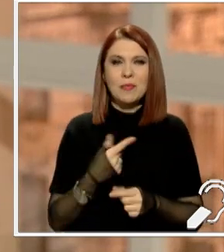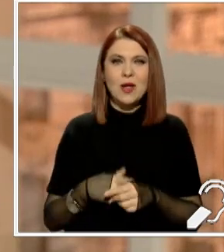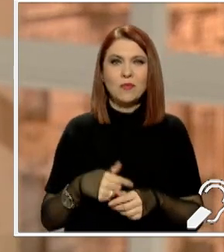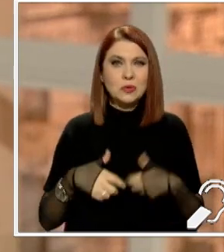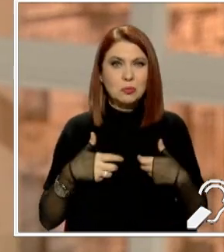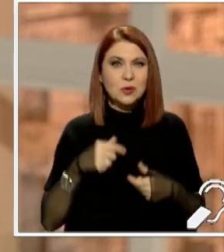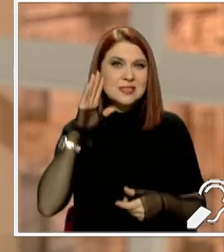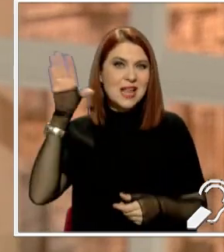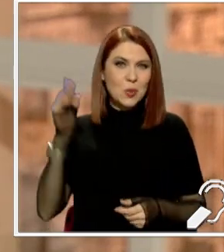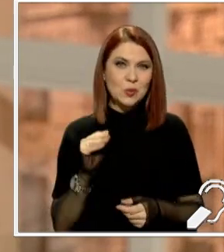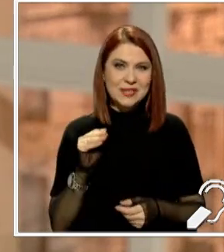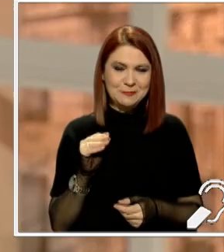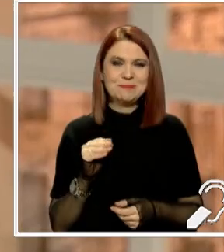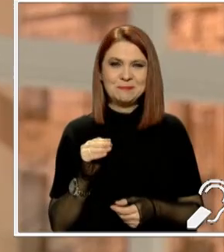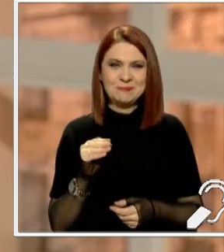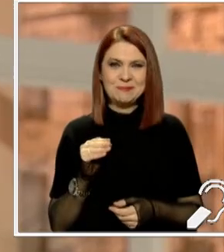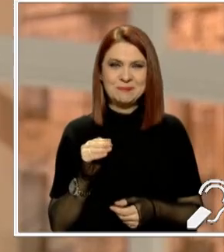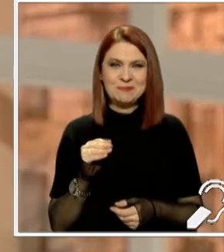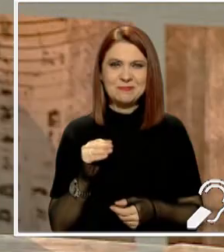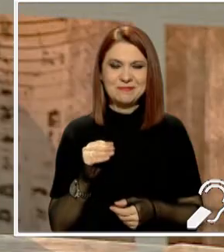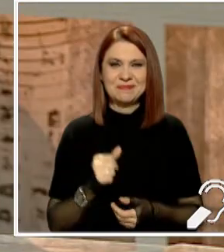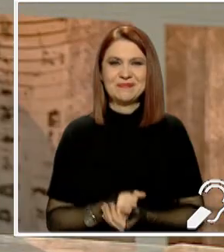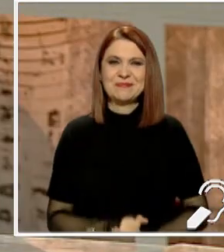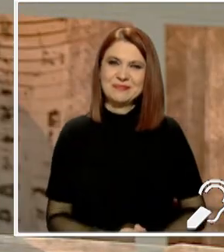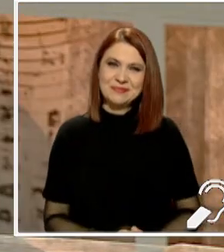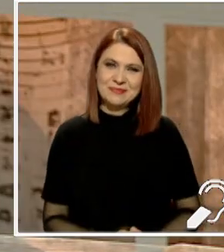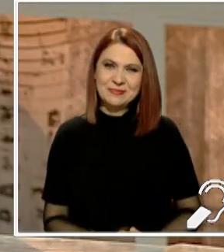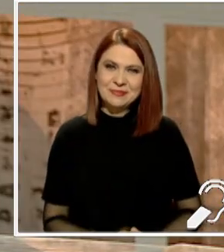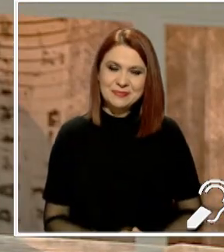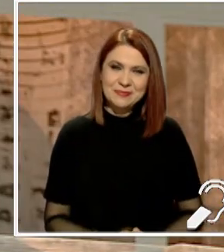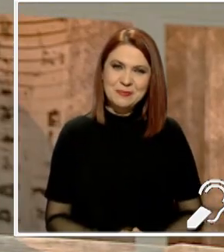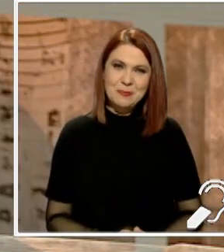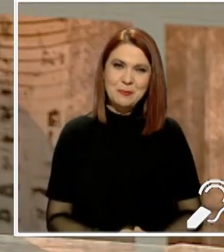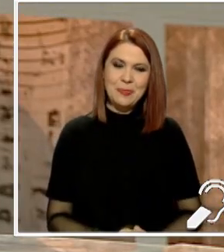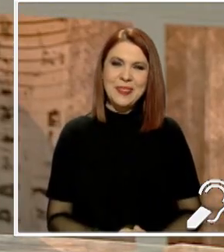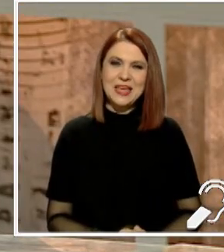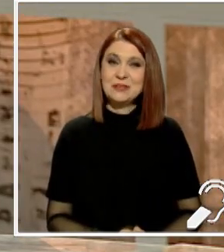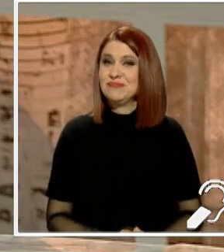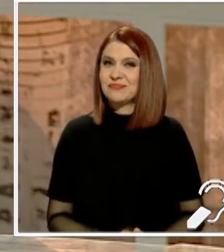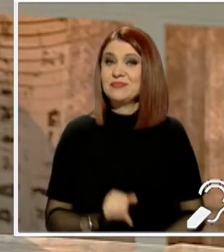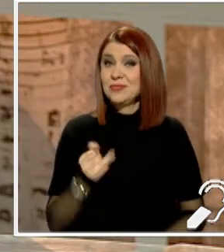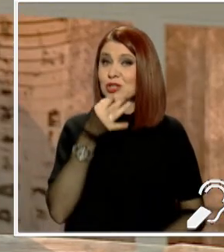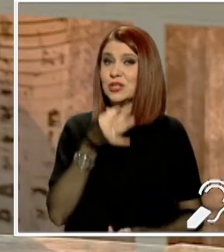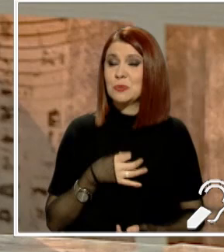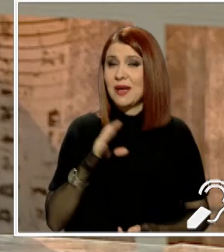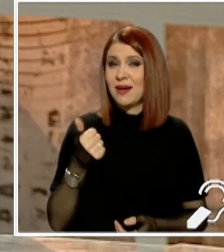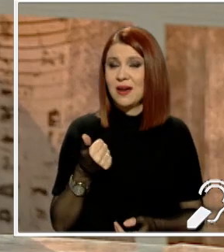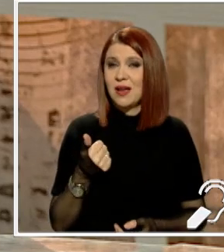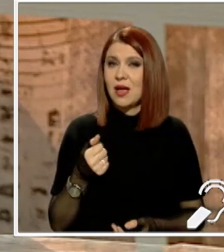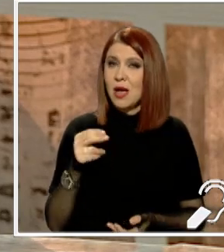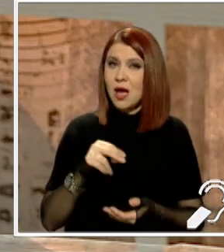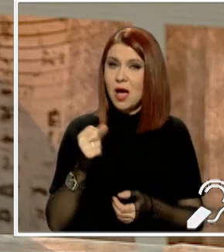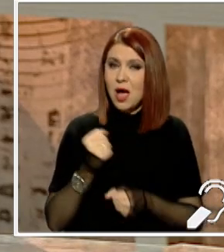excited to listen. Românii sunt ospitalieri și au fost foarte încântați să asculte muzica dumneavoastră și ne spunea că ați